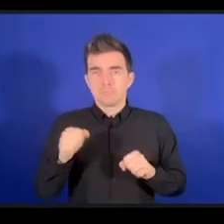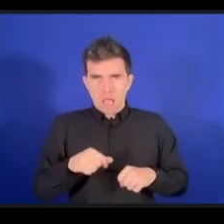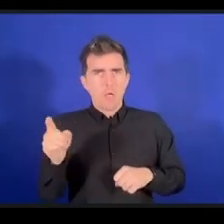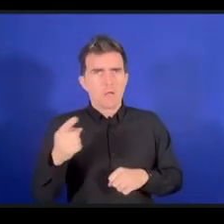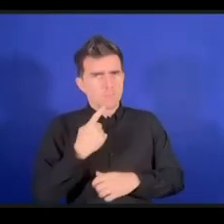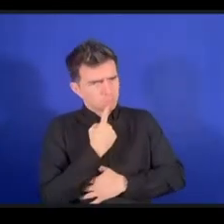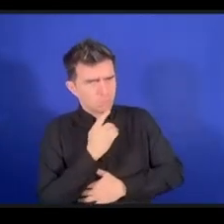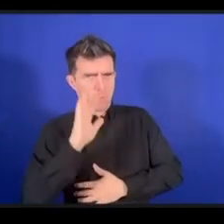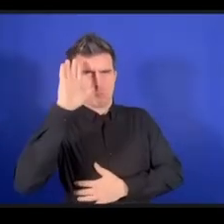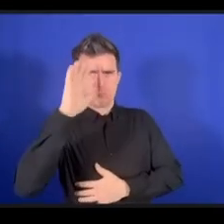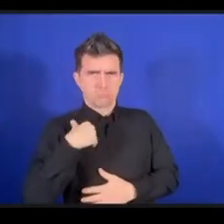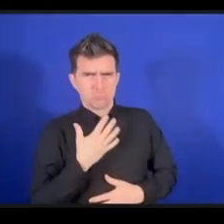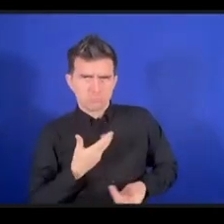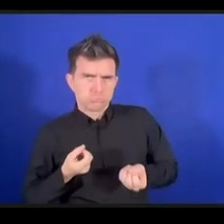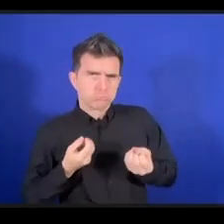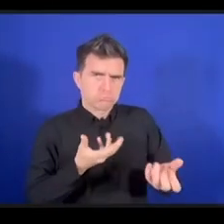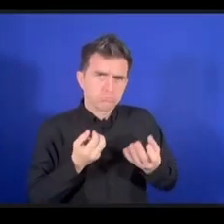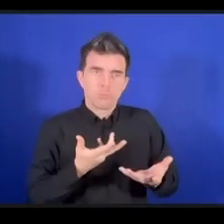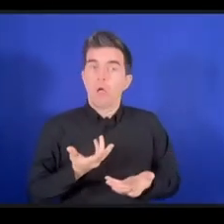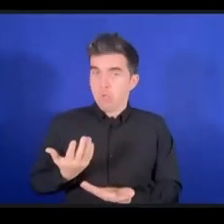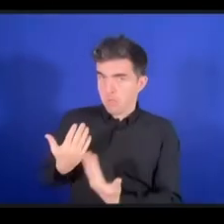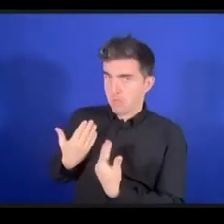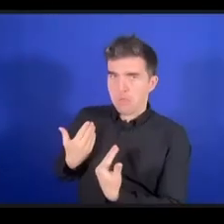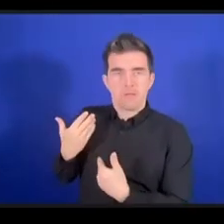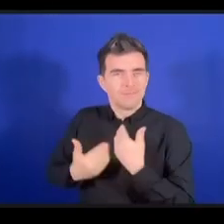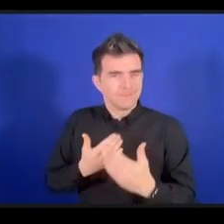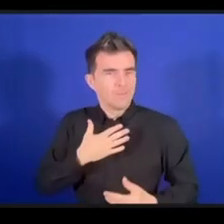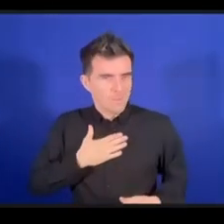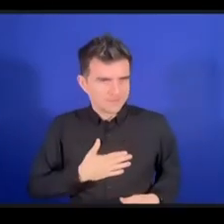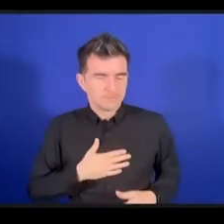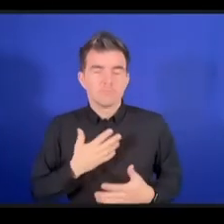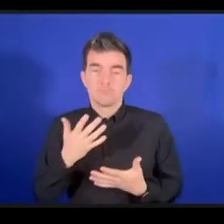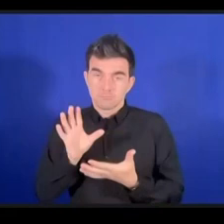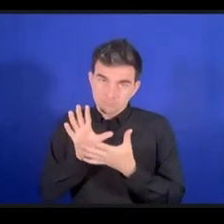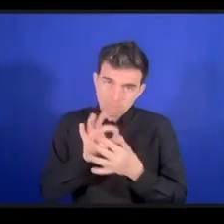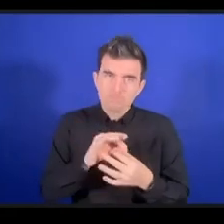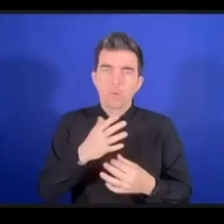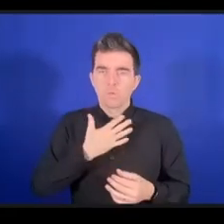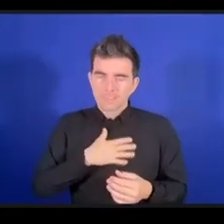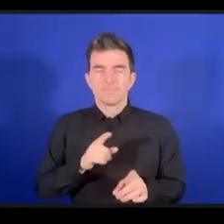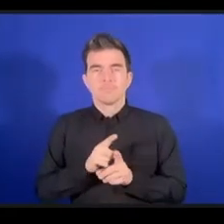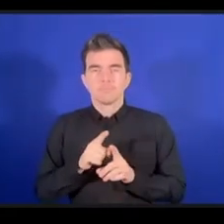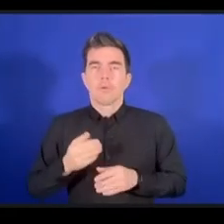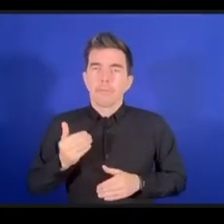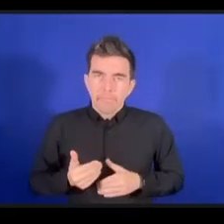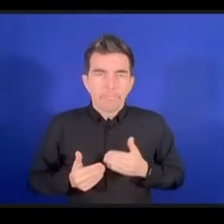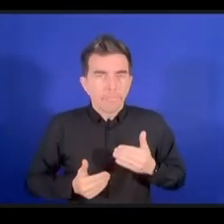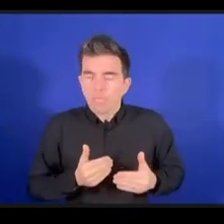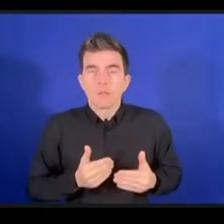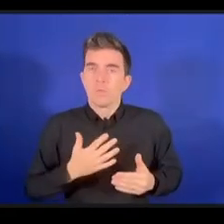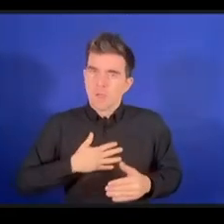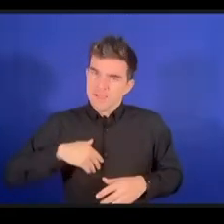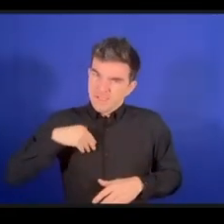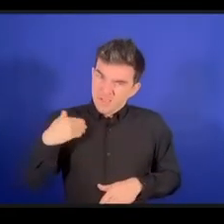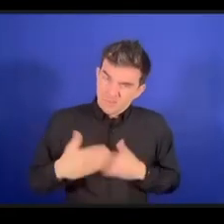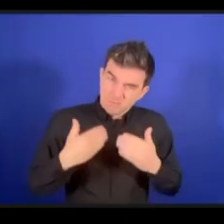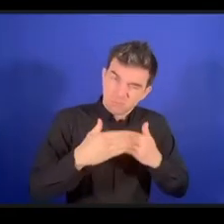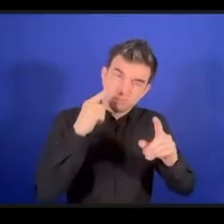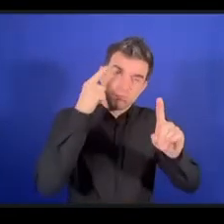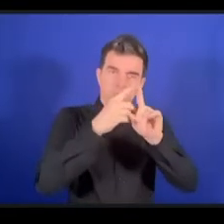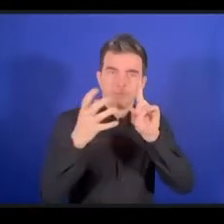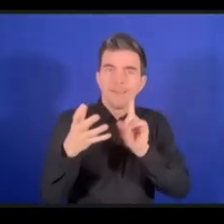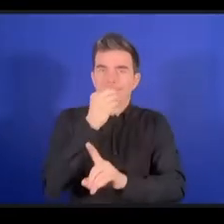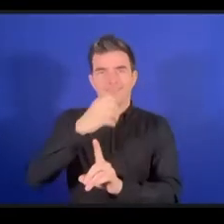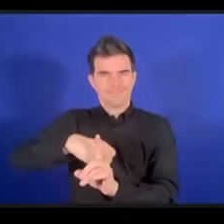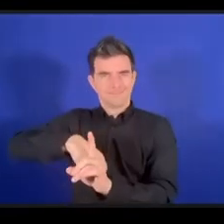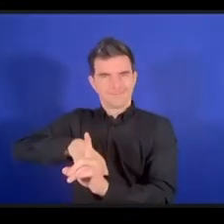再说到加速执法目标，再跟这个千年发展目标联系起来。不